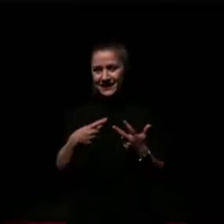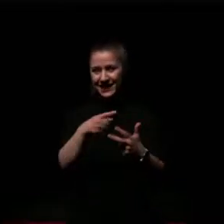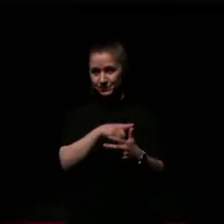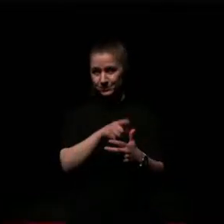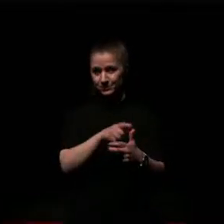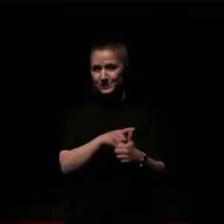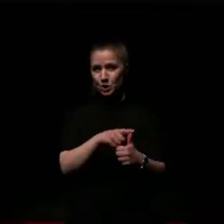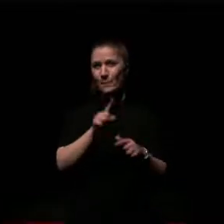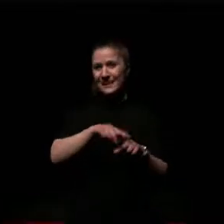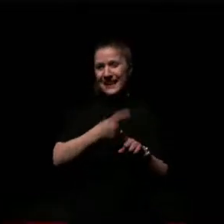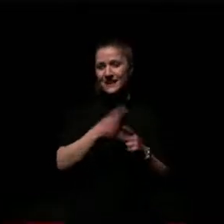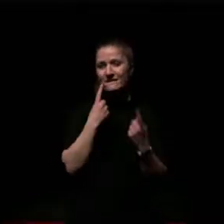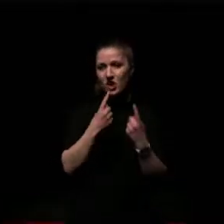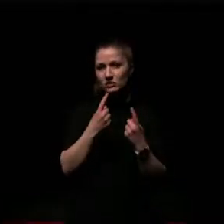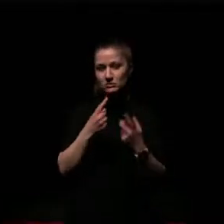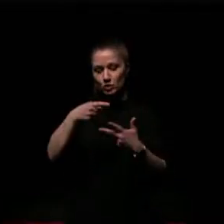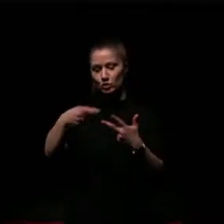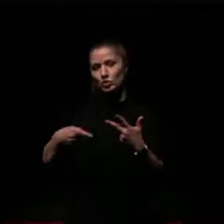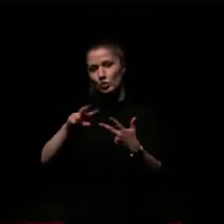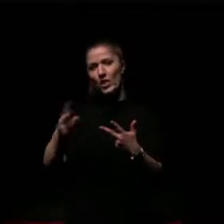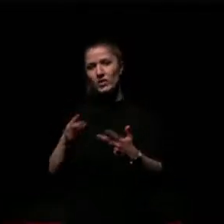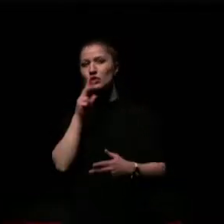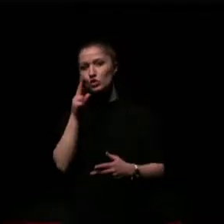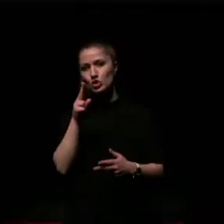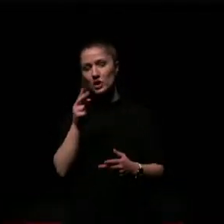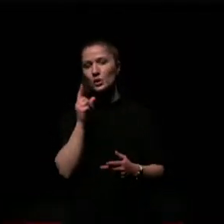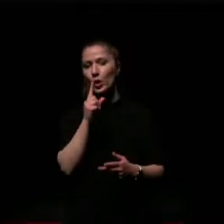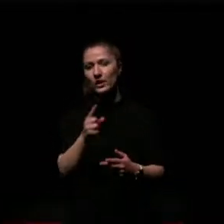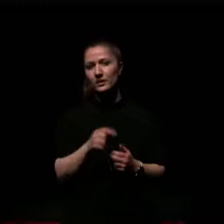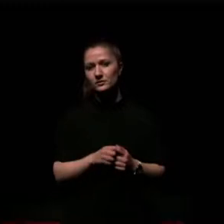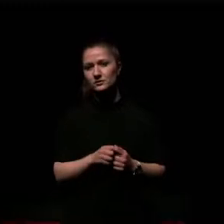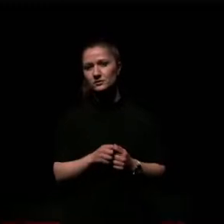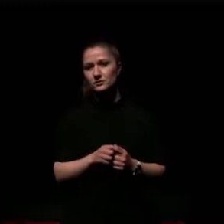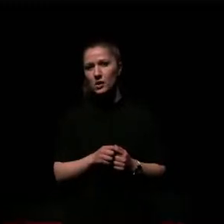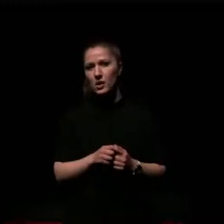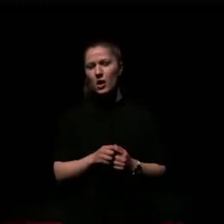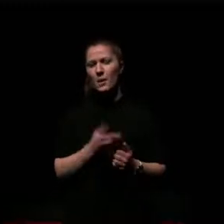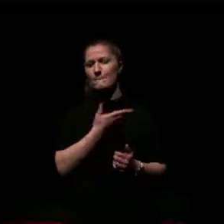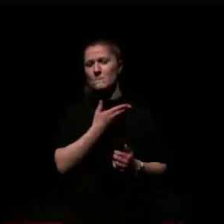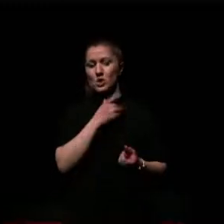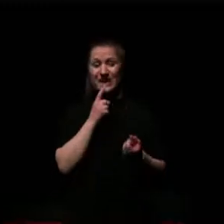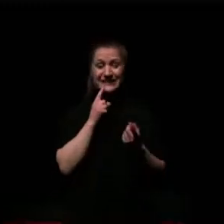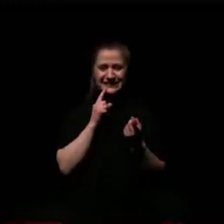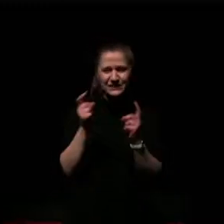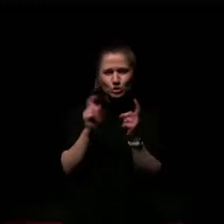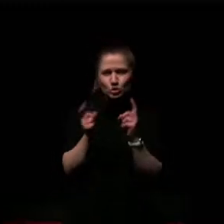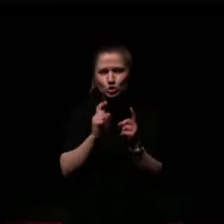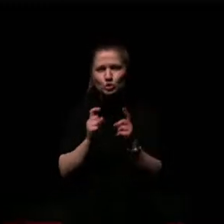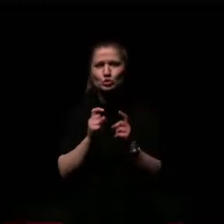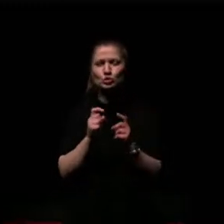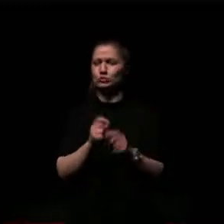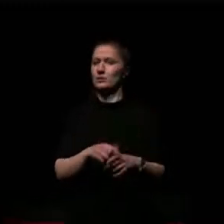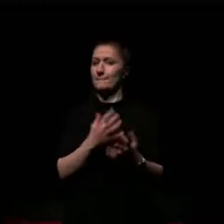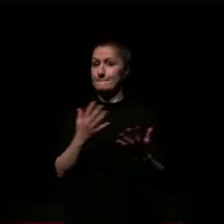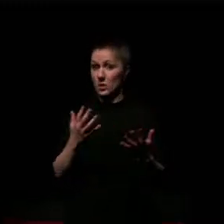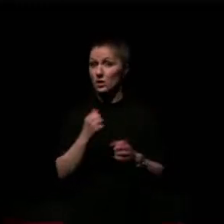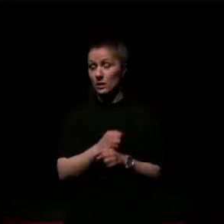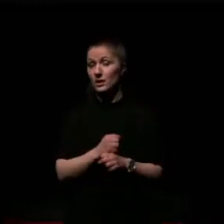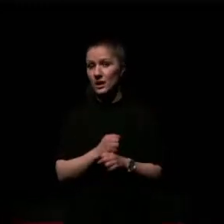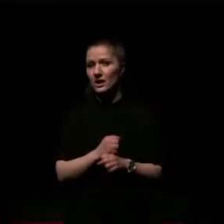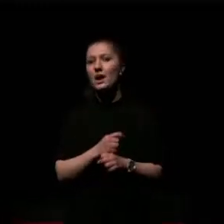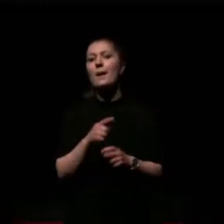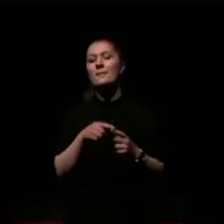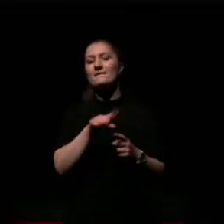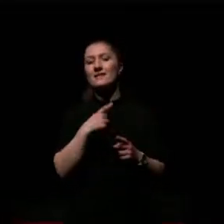til gjenvalg. De to andre er nye i rådet. Styret har diskutert dette nøye gjennom flere runder, og vi er alle enige i at